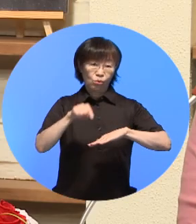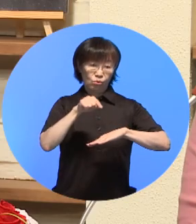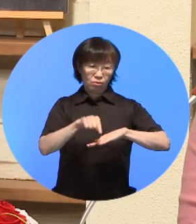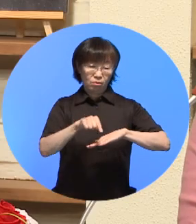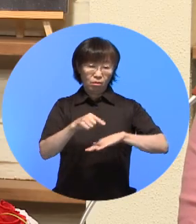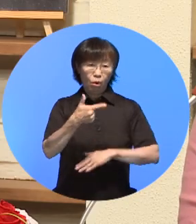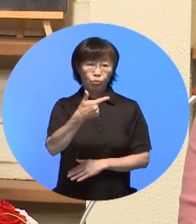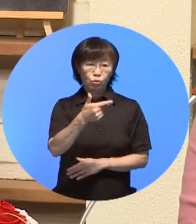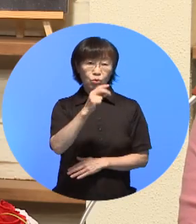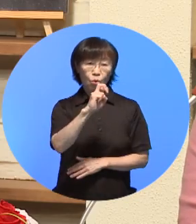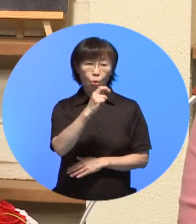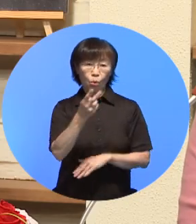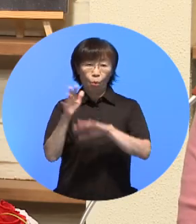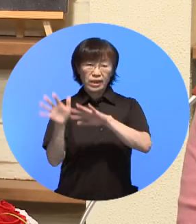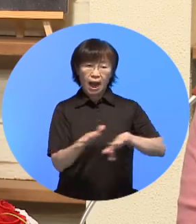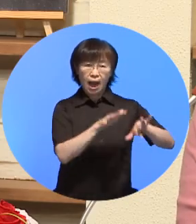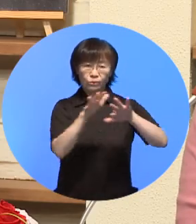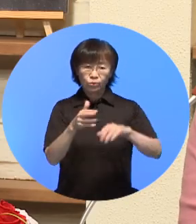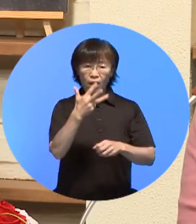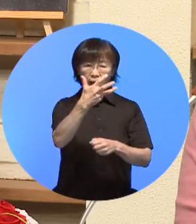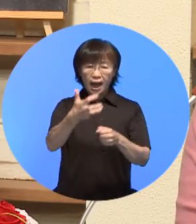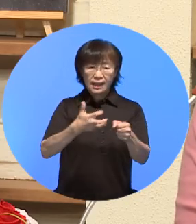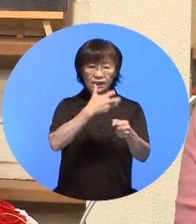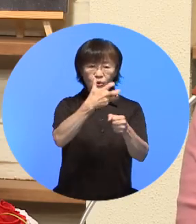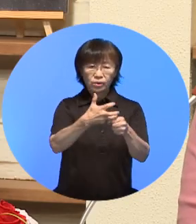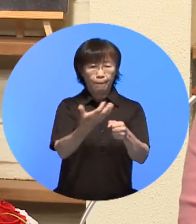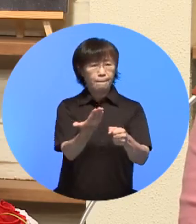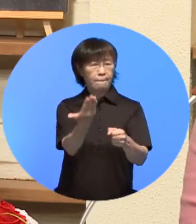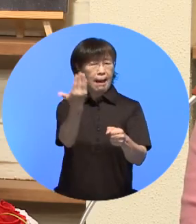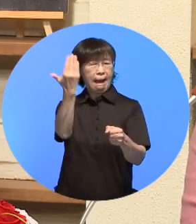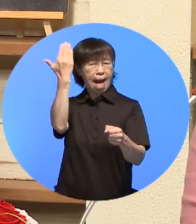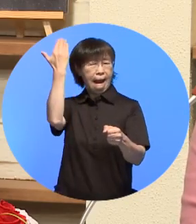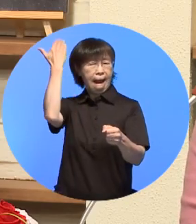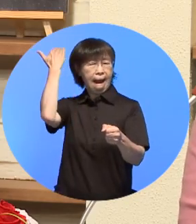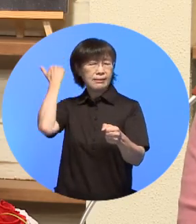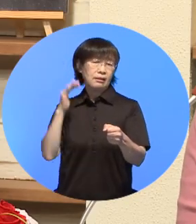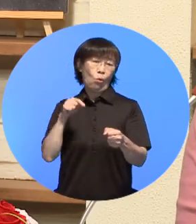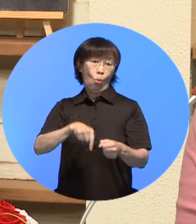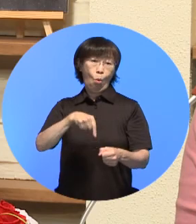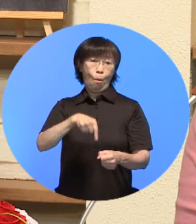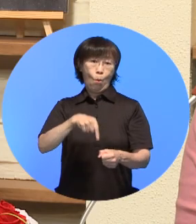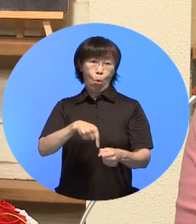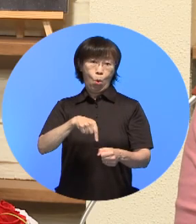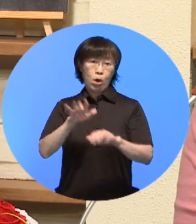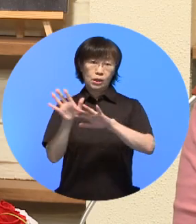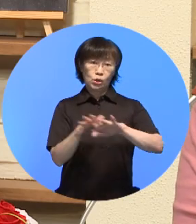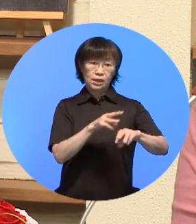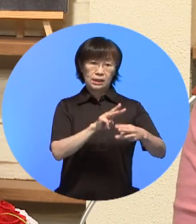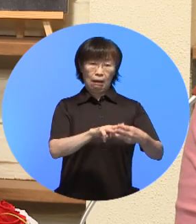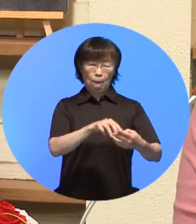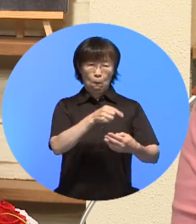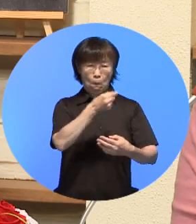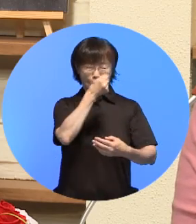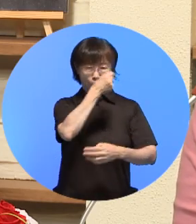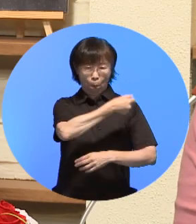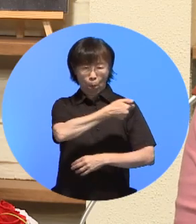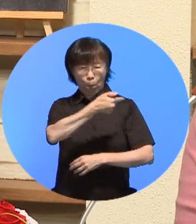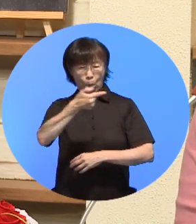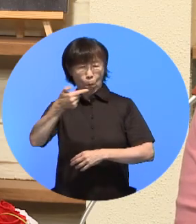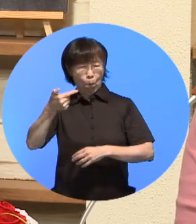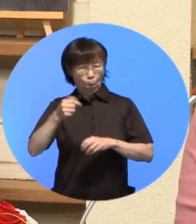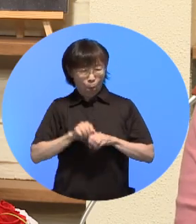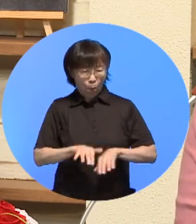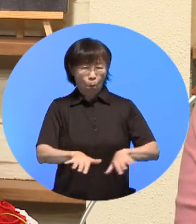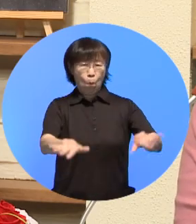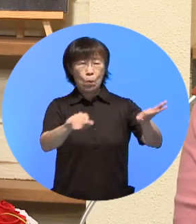室と大風が80年以上前にありましたえここ杉田でもね本当にあの人体な被害をもたらしたわけですけれどもまその